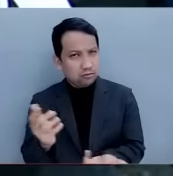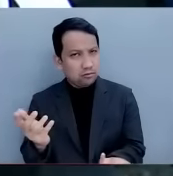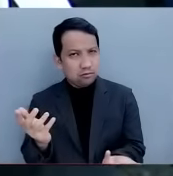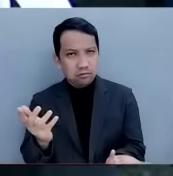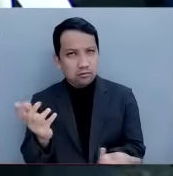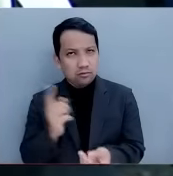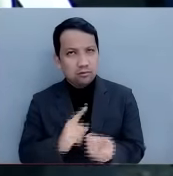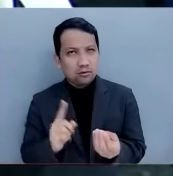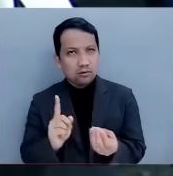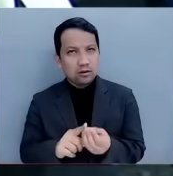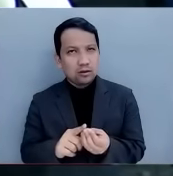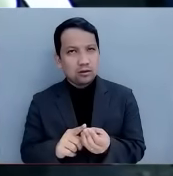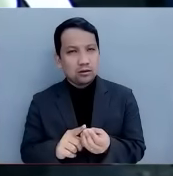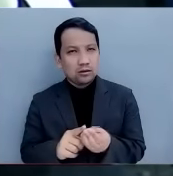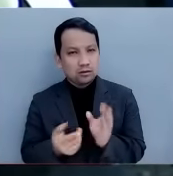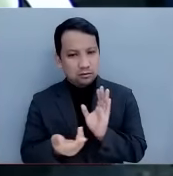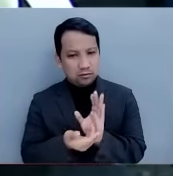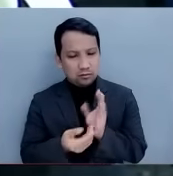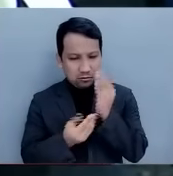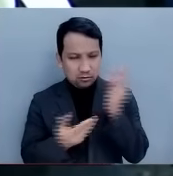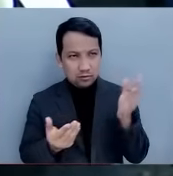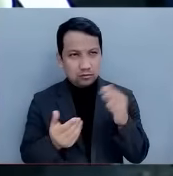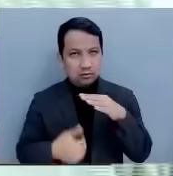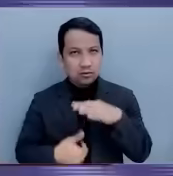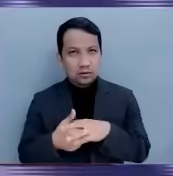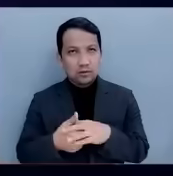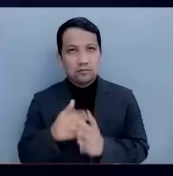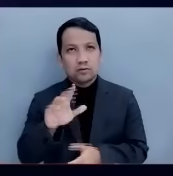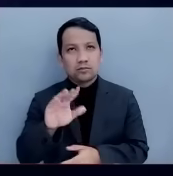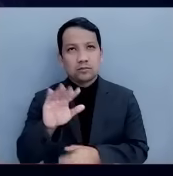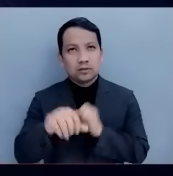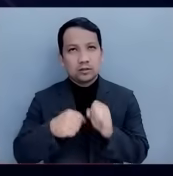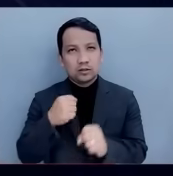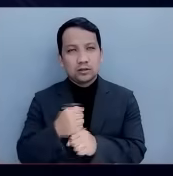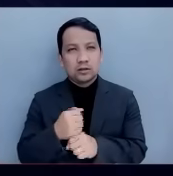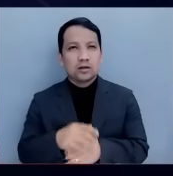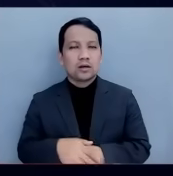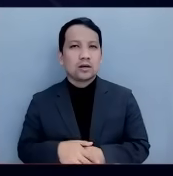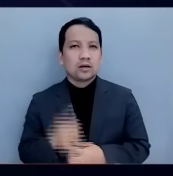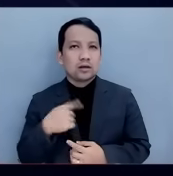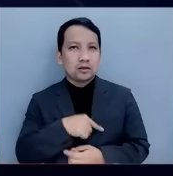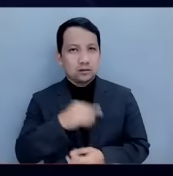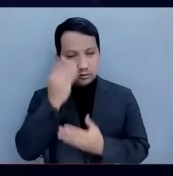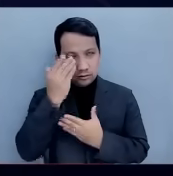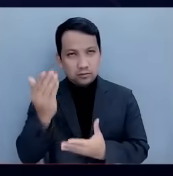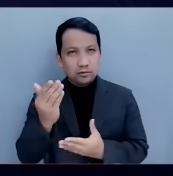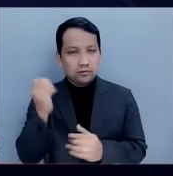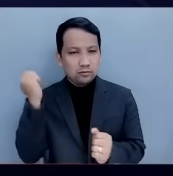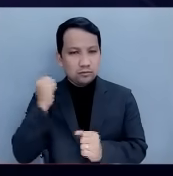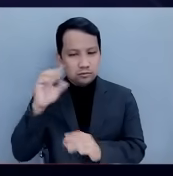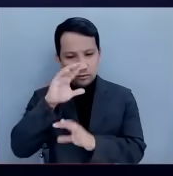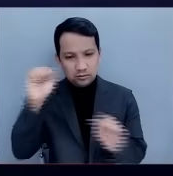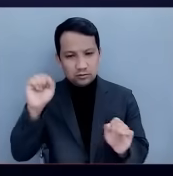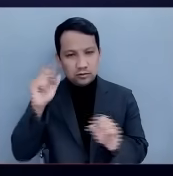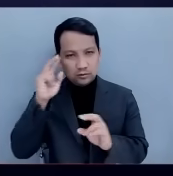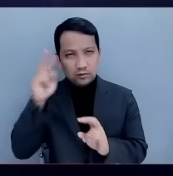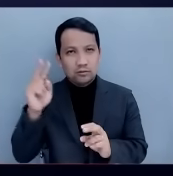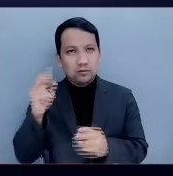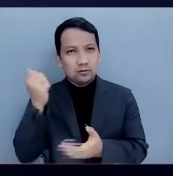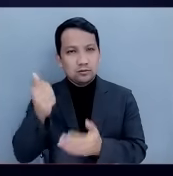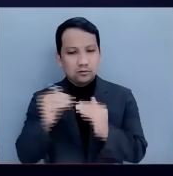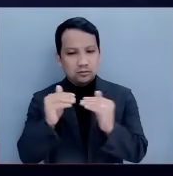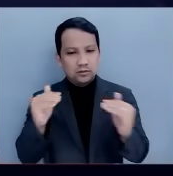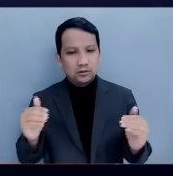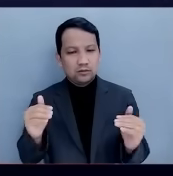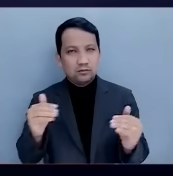maaari pa nating maapila kung lumampas ng 15 years. Umaasa naman si Pangulong Bongbong Marcos na magiging patas